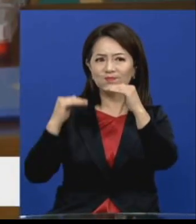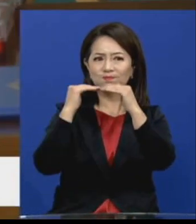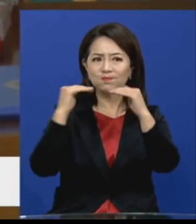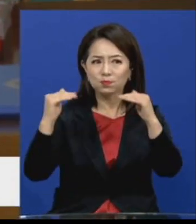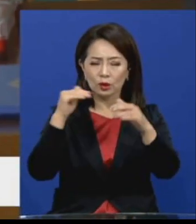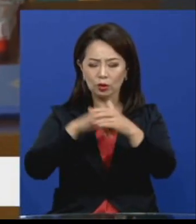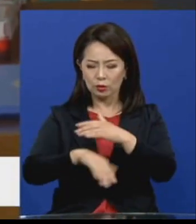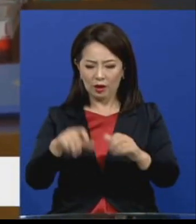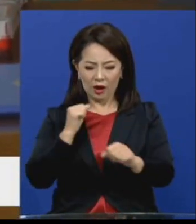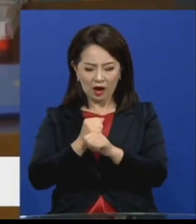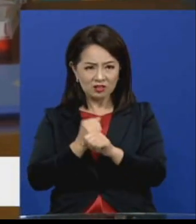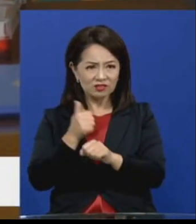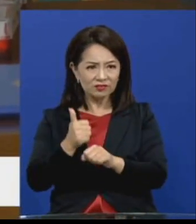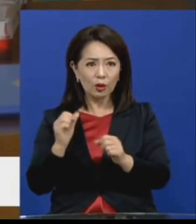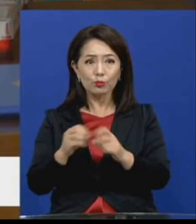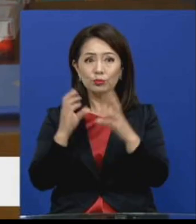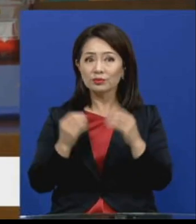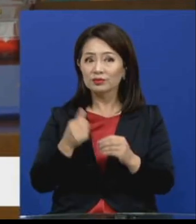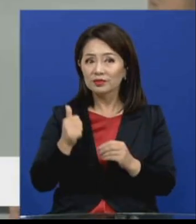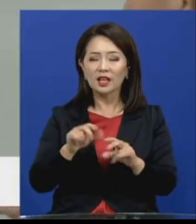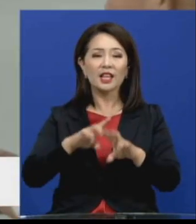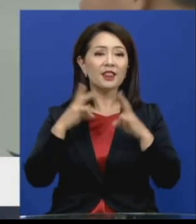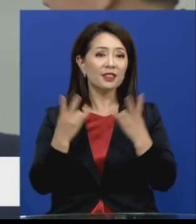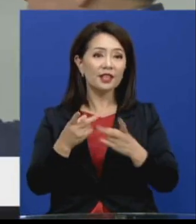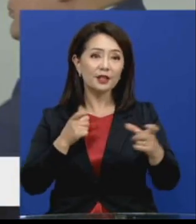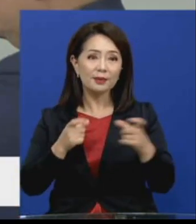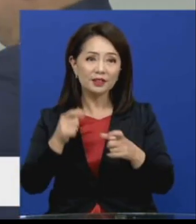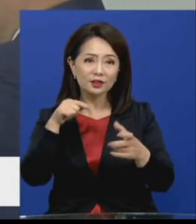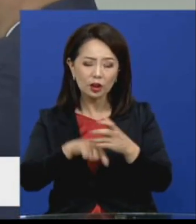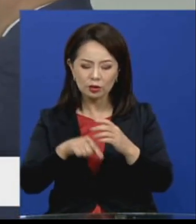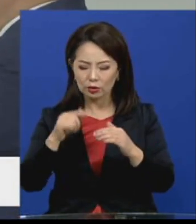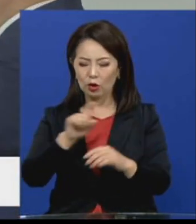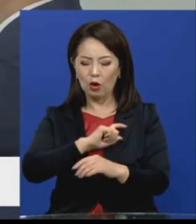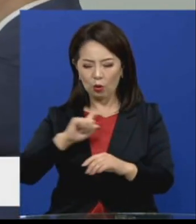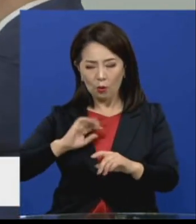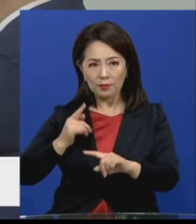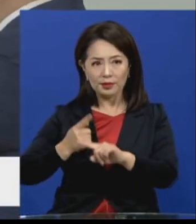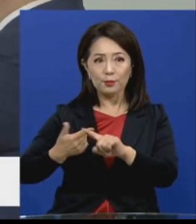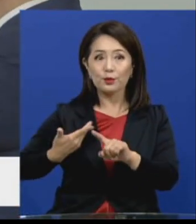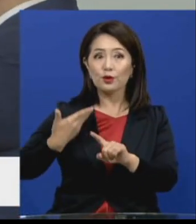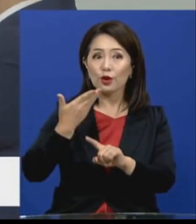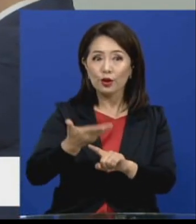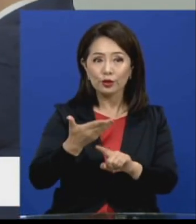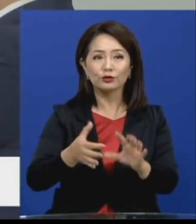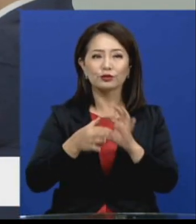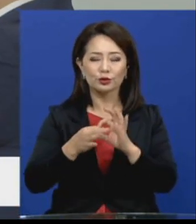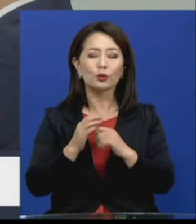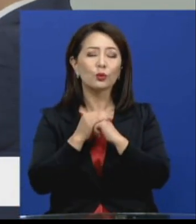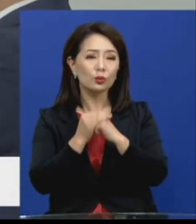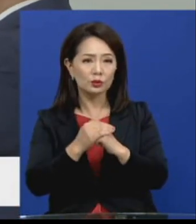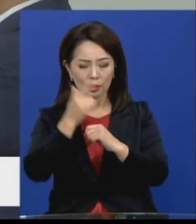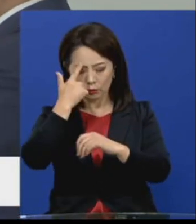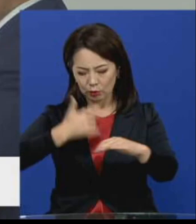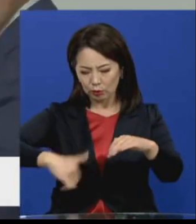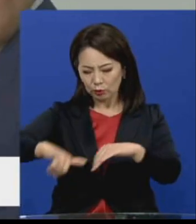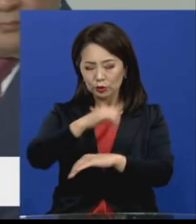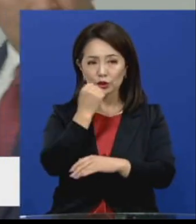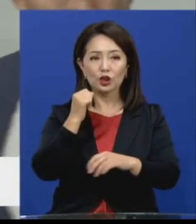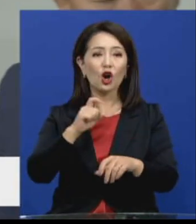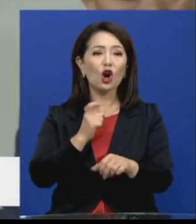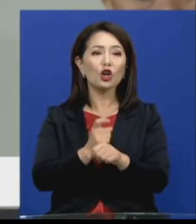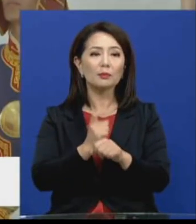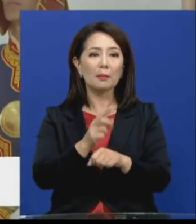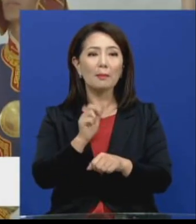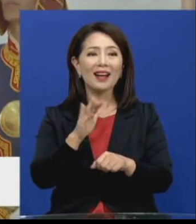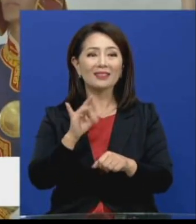олон жил үр бүтээлтэй ажиллаж, улс орныхоо нийгэм эдийн засгийн салбарт өндөр хувь нэмэр оруулж байгааг нүнлэн Монгол Улсын хөдөлмөрийн баатар